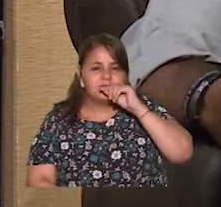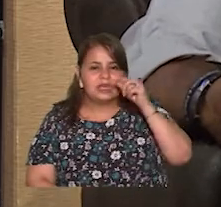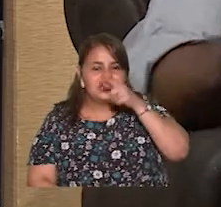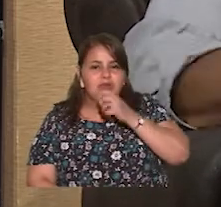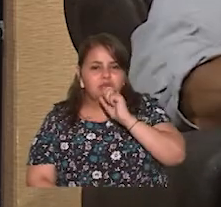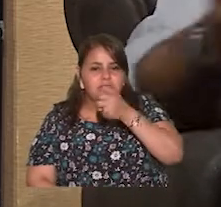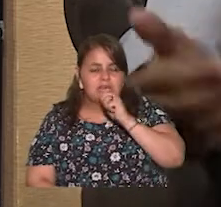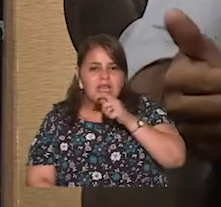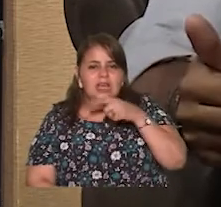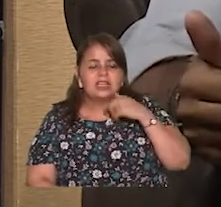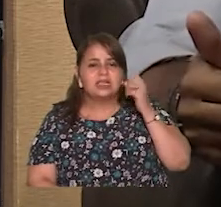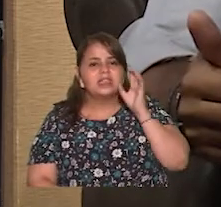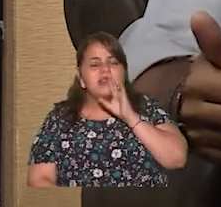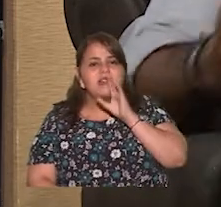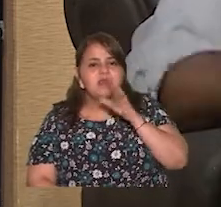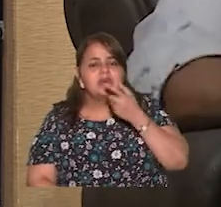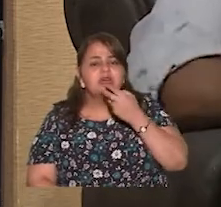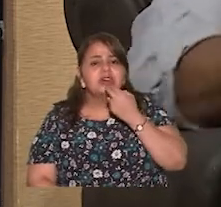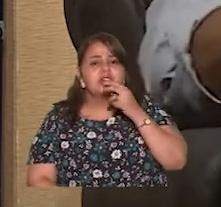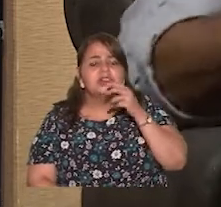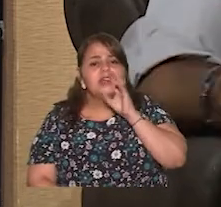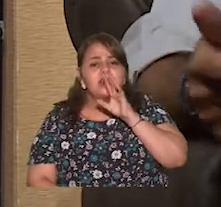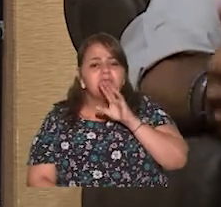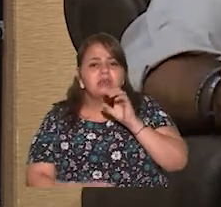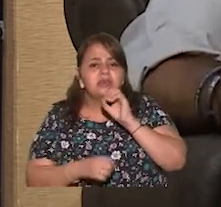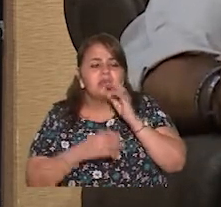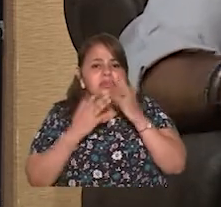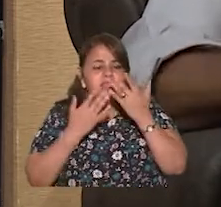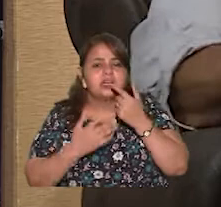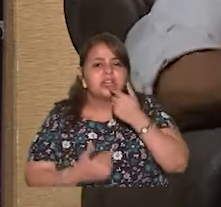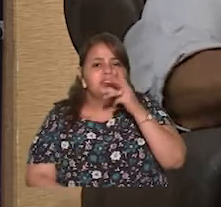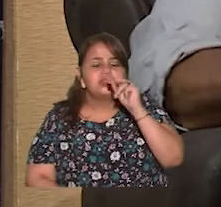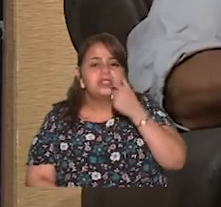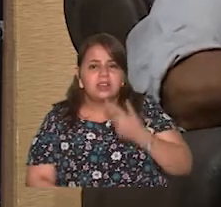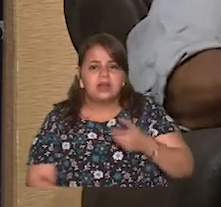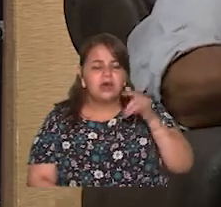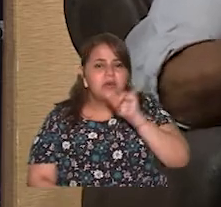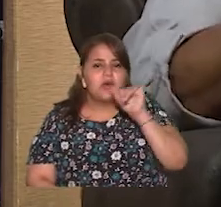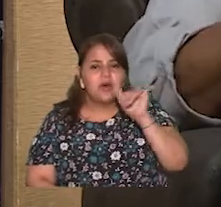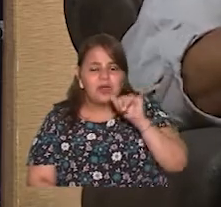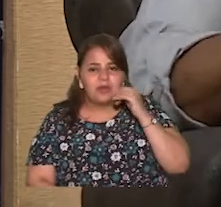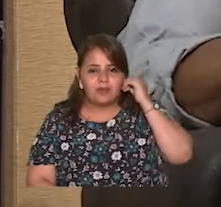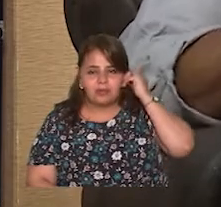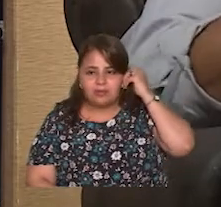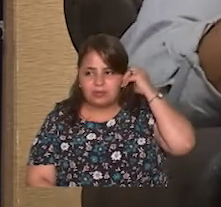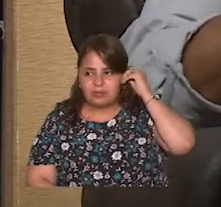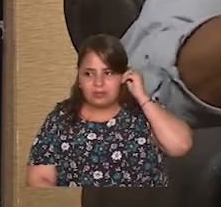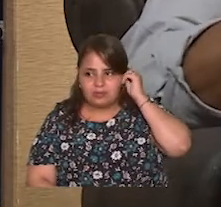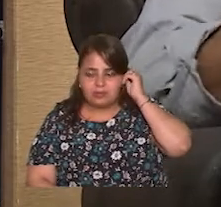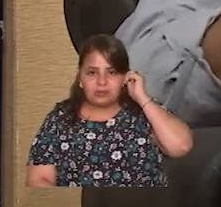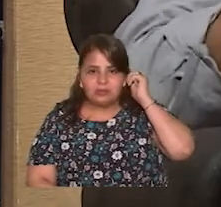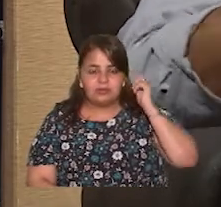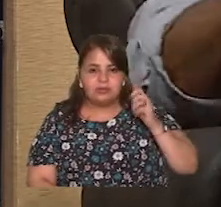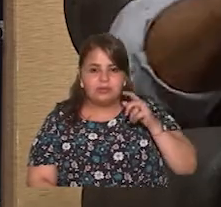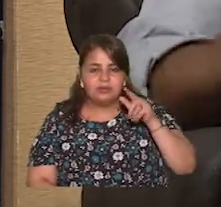مهندس، صح، درست ما لا يقل عن 20 سنة نفسك. ولغاية دلوقتي مش عارف أخد شهادة استشاري، فلو تعرفي حد يقدر يطلع لي شهادة بس لا أنا بهزر، بس أنا بتكلم